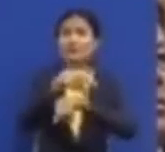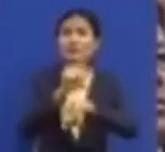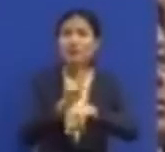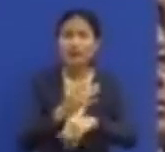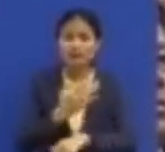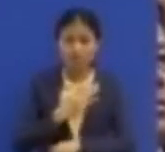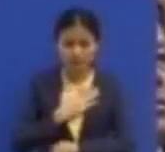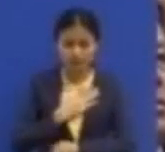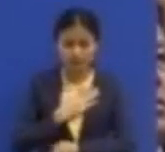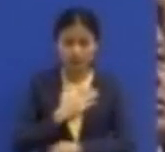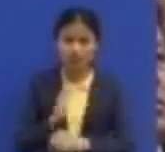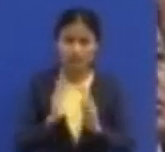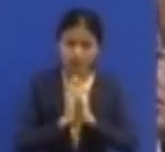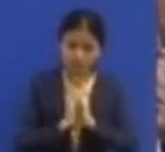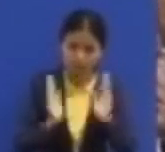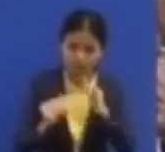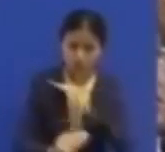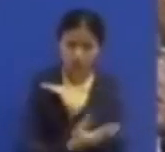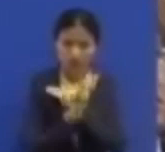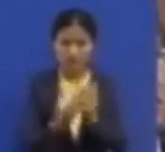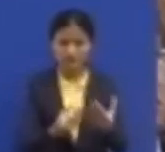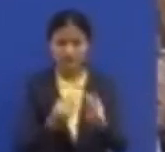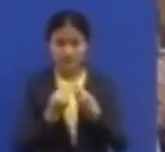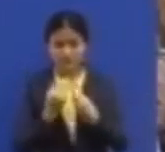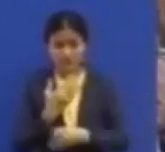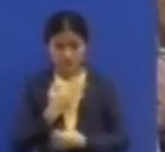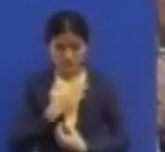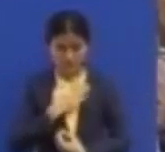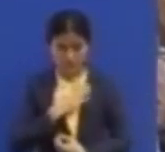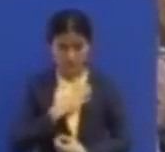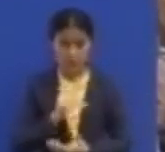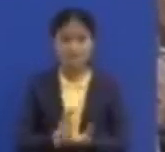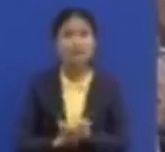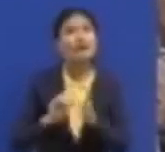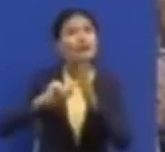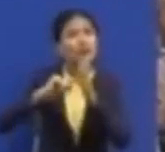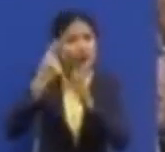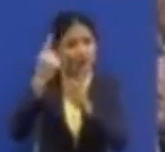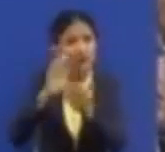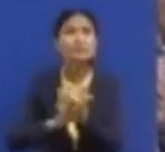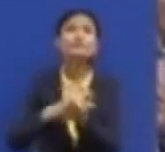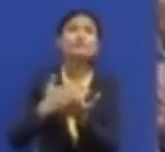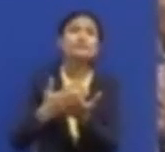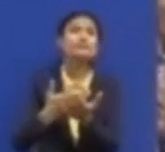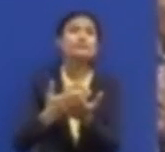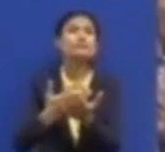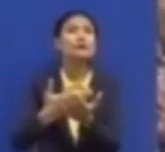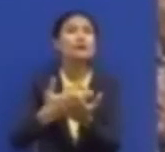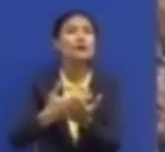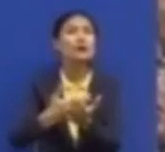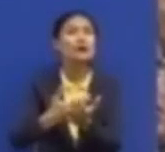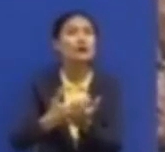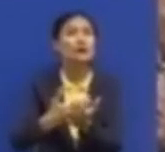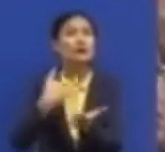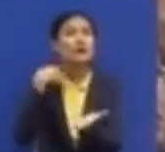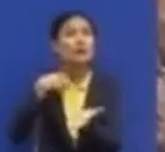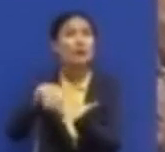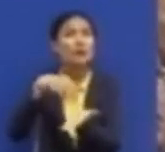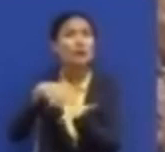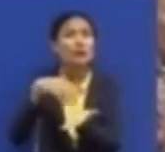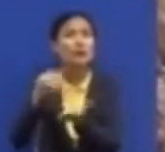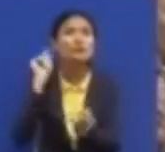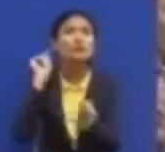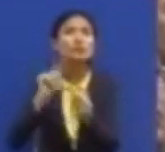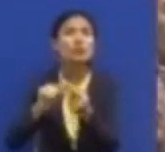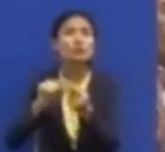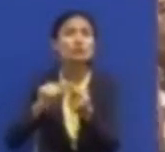มได้กล่าวต่อท่านประธานเพื่อผ่านไปยังท่านสมาชิกผู้ทรงเกียรติที่เคารพทุกท่านก่อนที่จะเข้าสู่ระเบีย